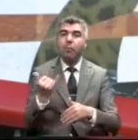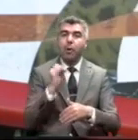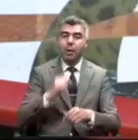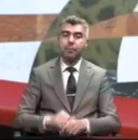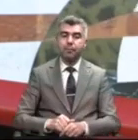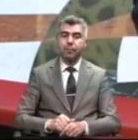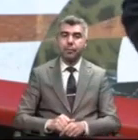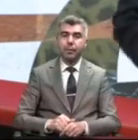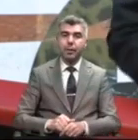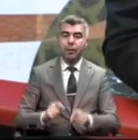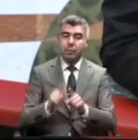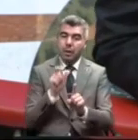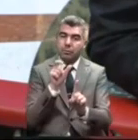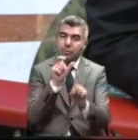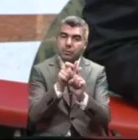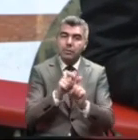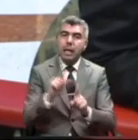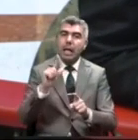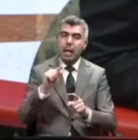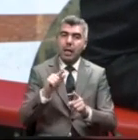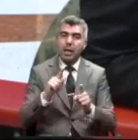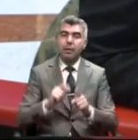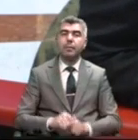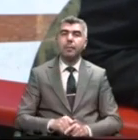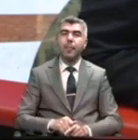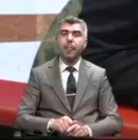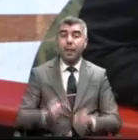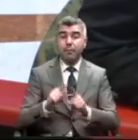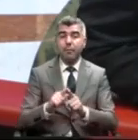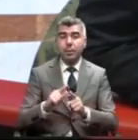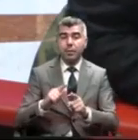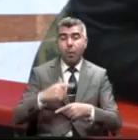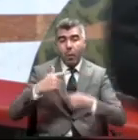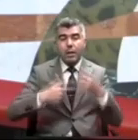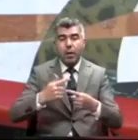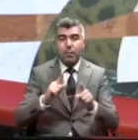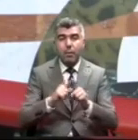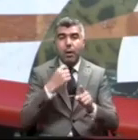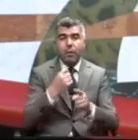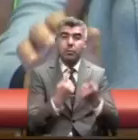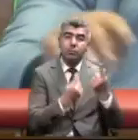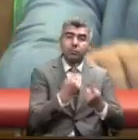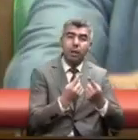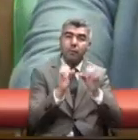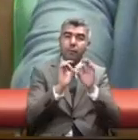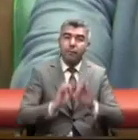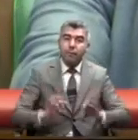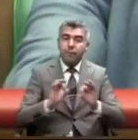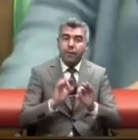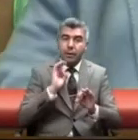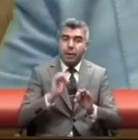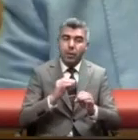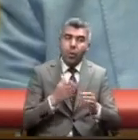باش ناطرهم كاين توفير فرص اخرى حيث بحال اللي قلتي ما عندهمش امكانيات باش يديروا حاجه